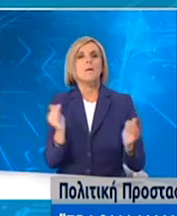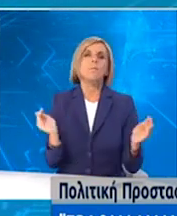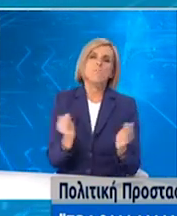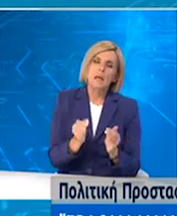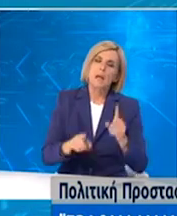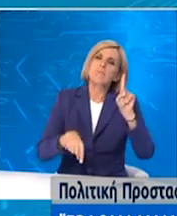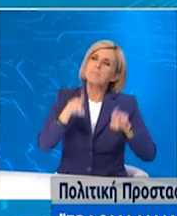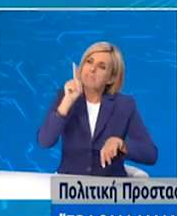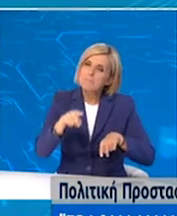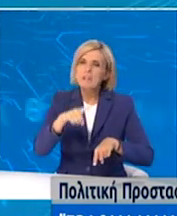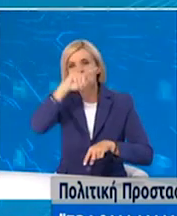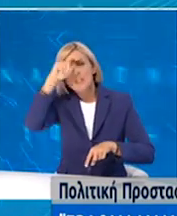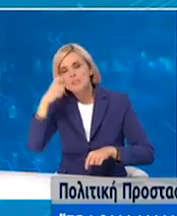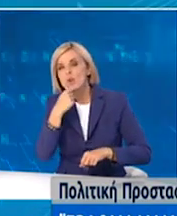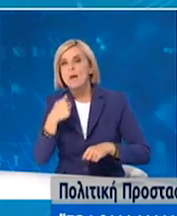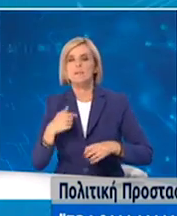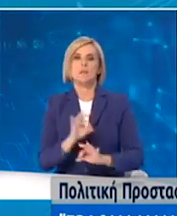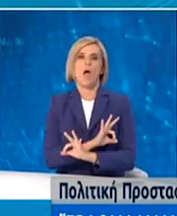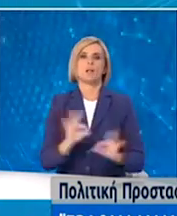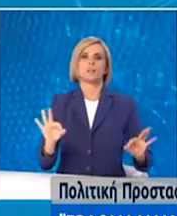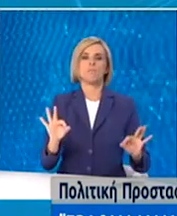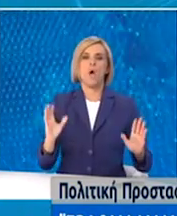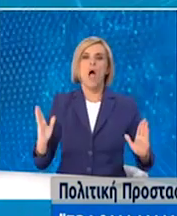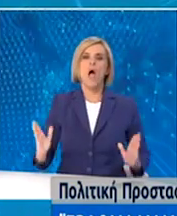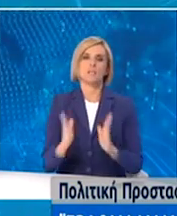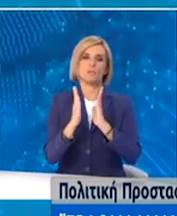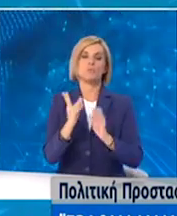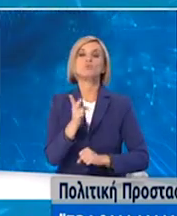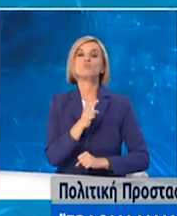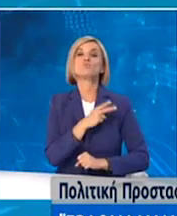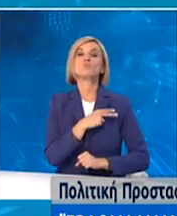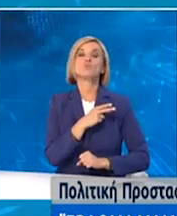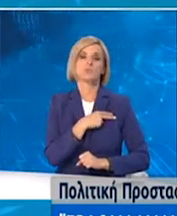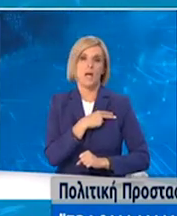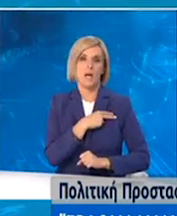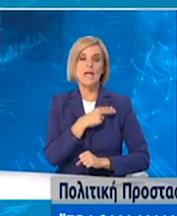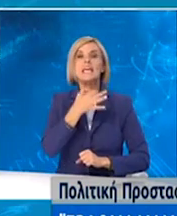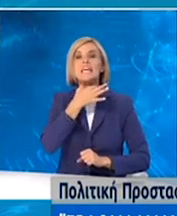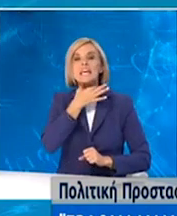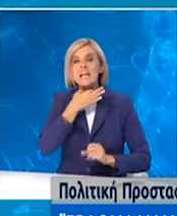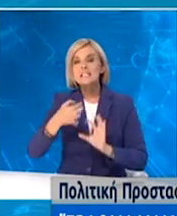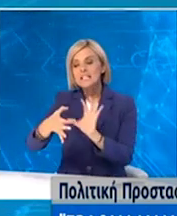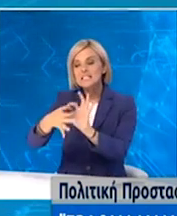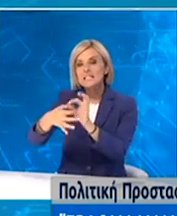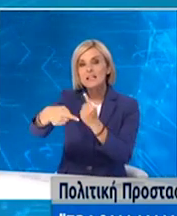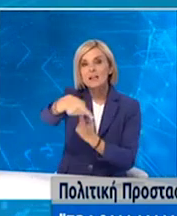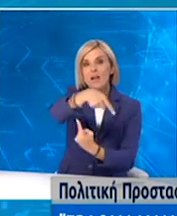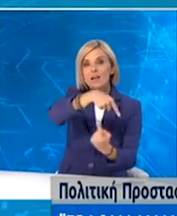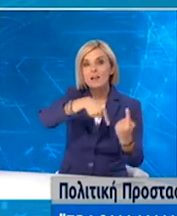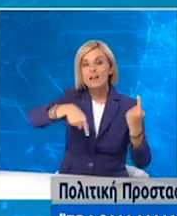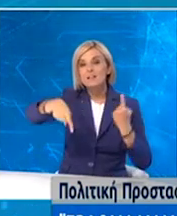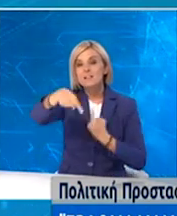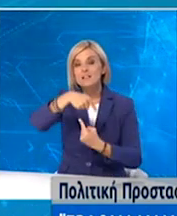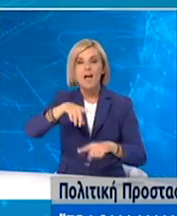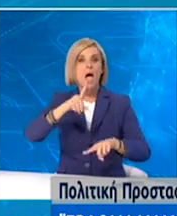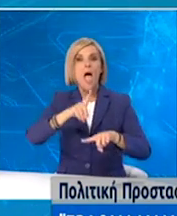μεγάλες αριθμίες. Είμαστε έτοιμοι σε κάθε περίπτωση να φέρουμε συγκεκριμένα αποτελέσματα. Χρειάζεται και η συνεργασία που υπάρχει, γιατί ο ελληνικός λαός έχει